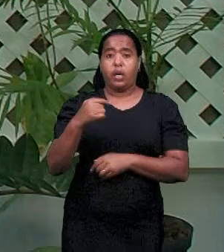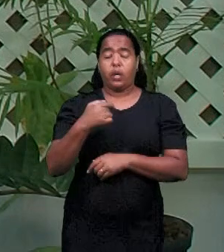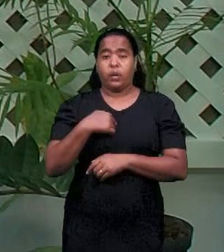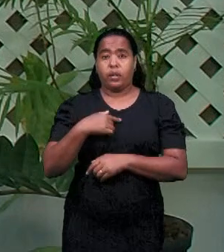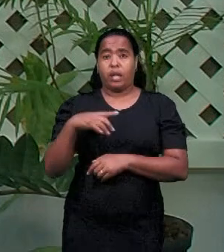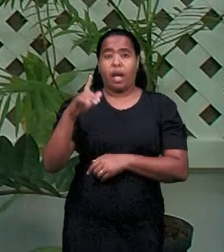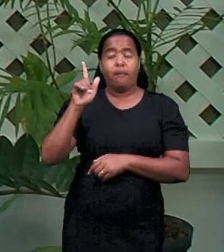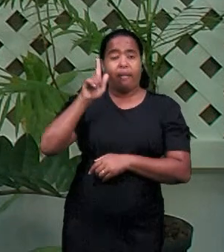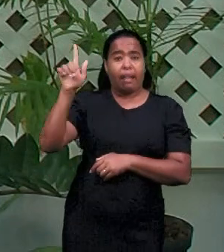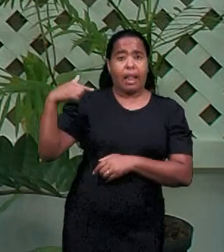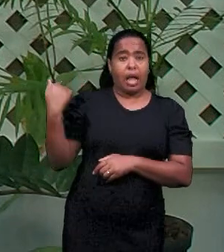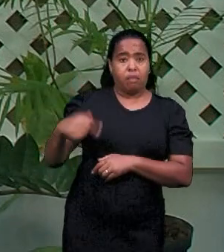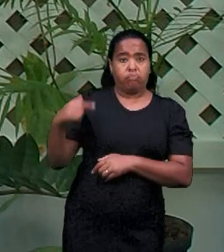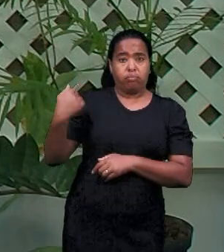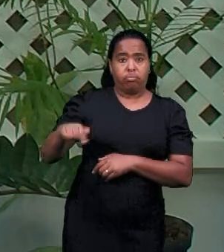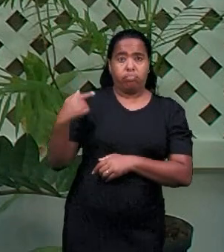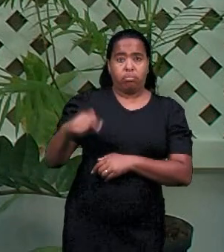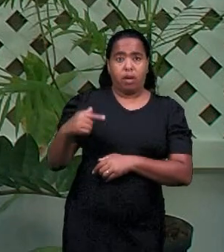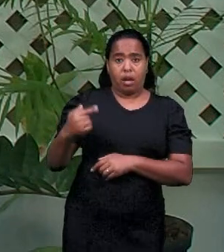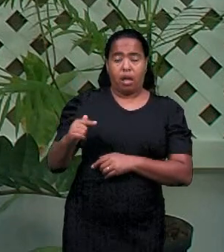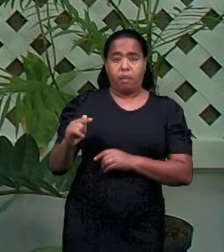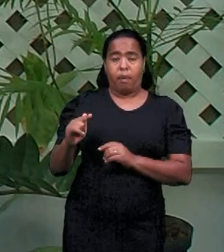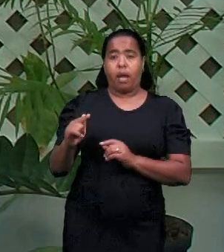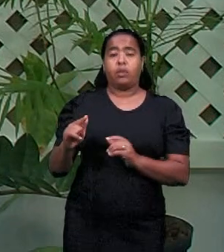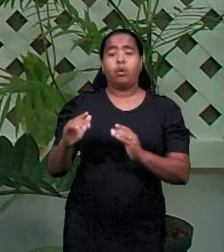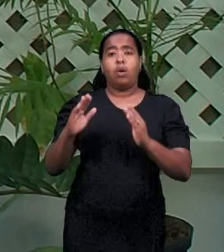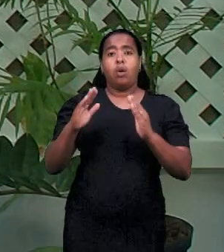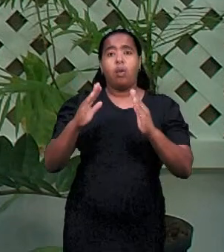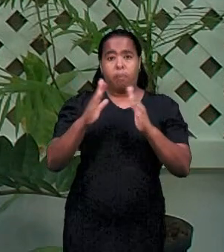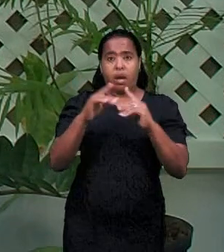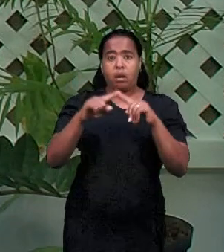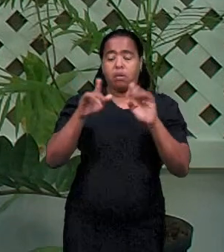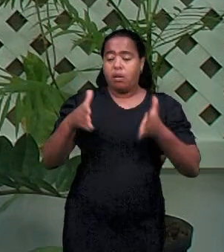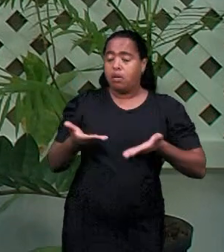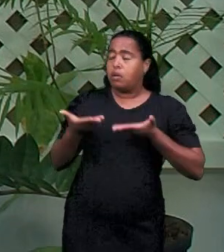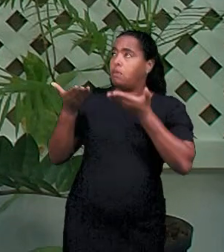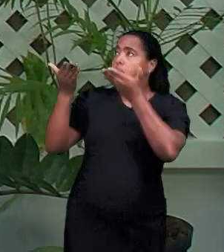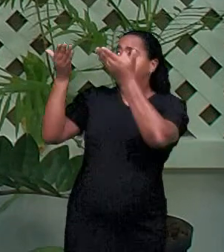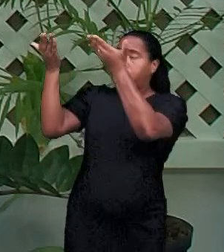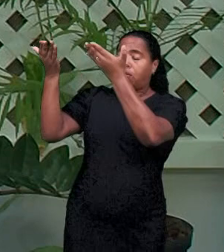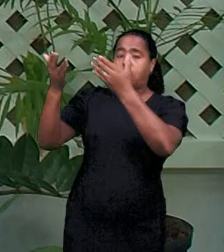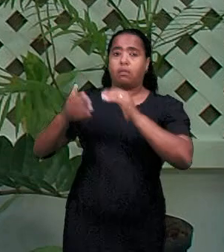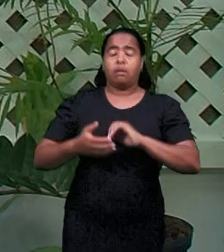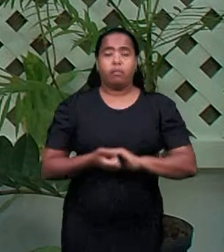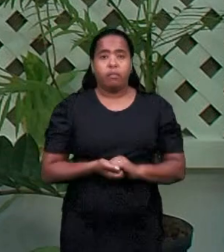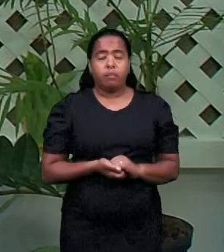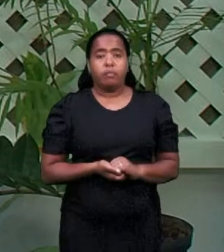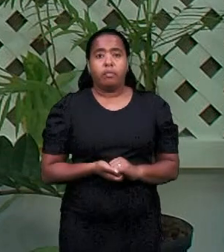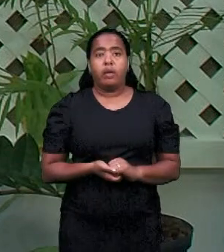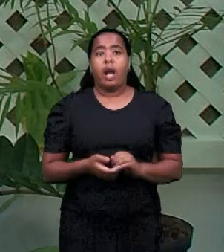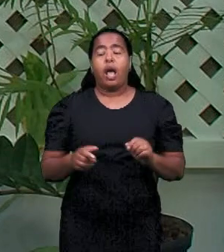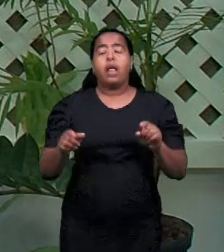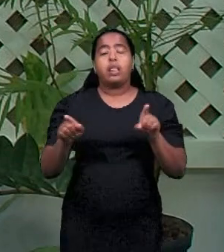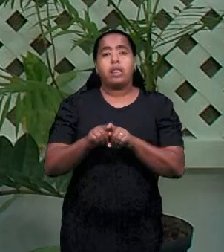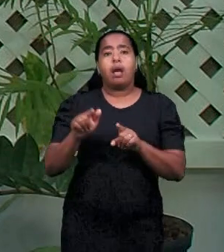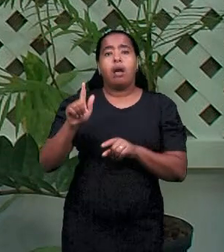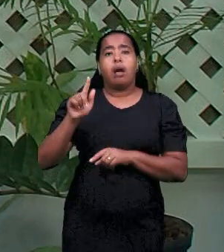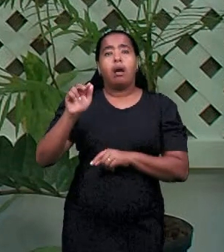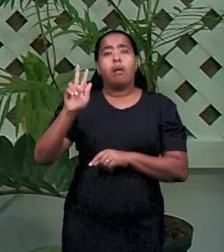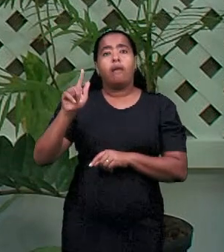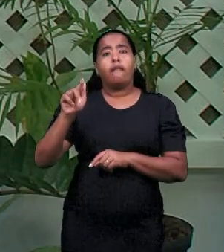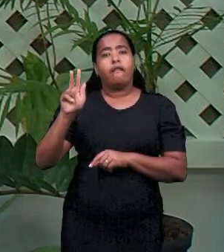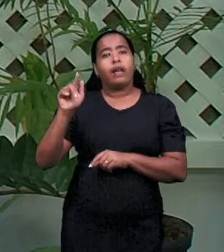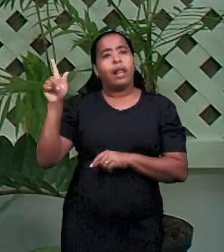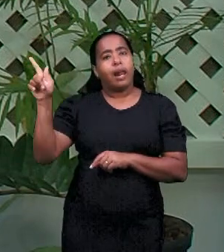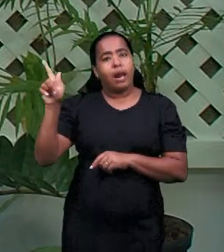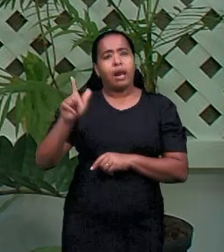c'est une consécration d'un temple. Et nous voulons aussi parler directement au gouverneur Valadares dû